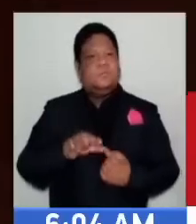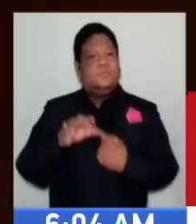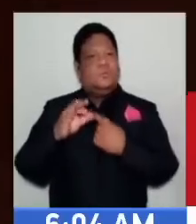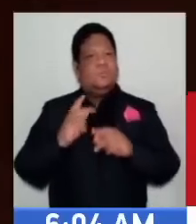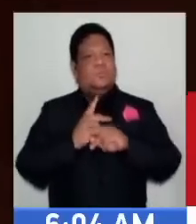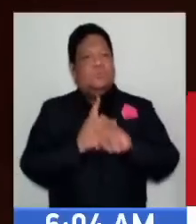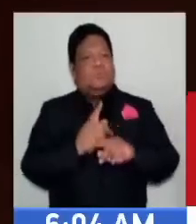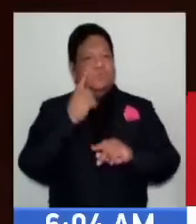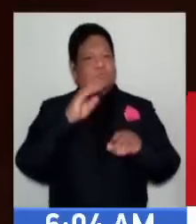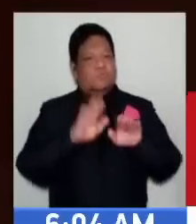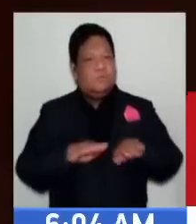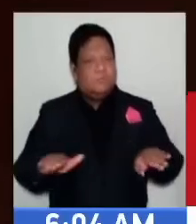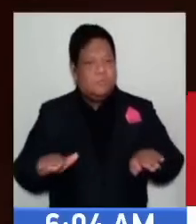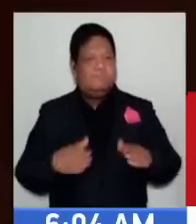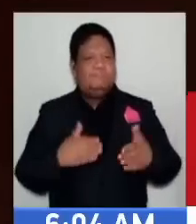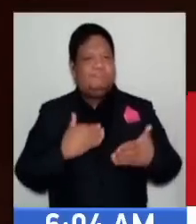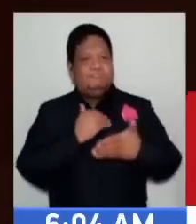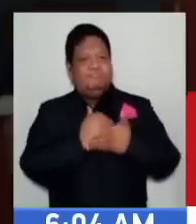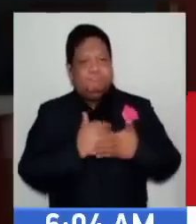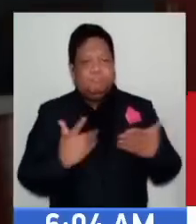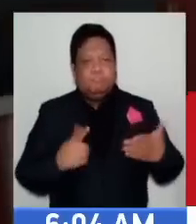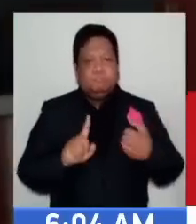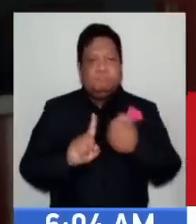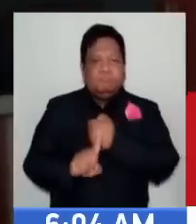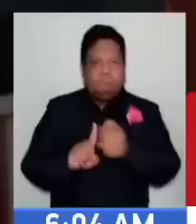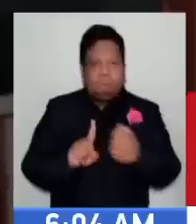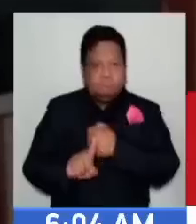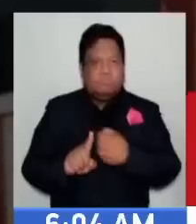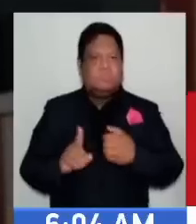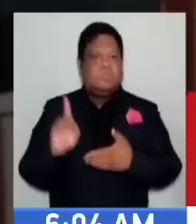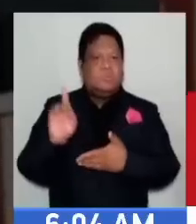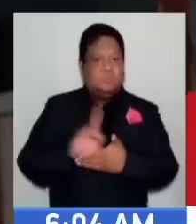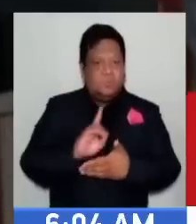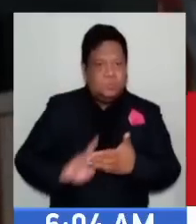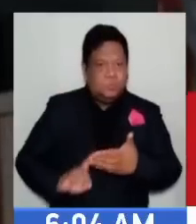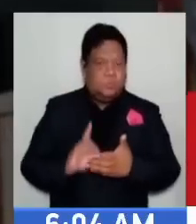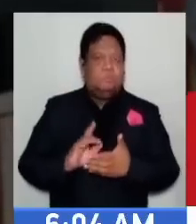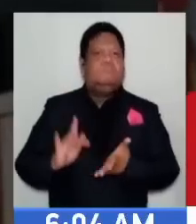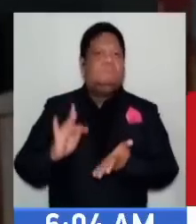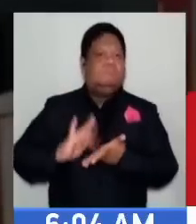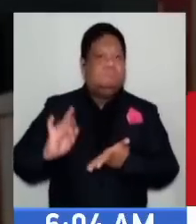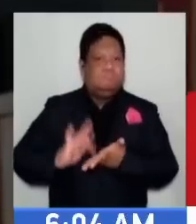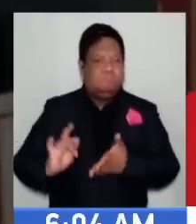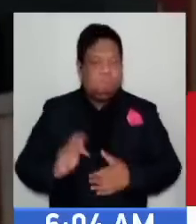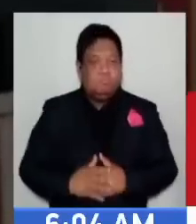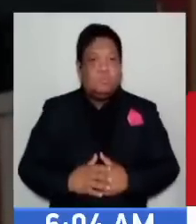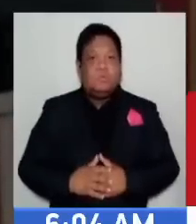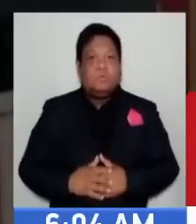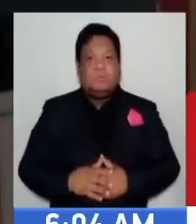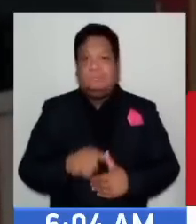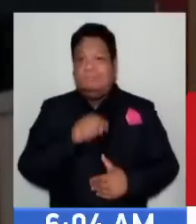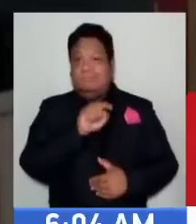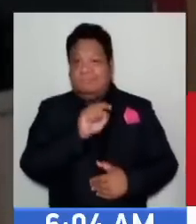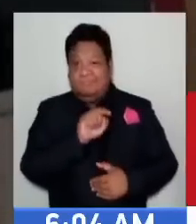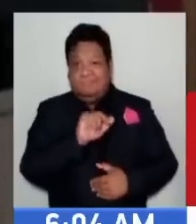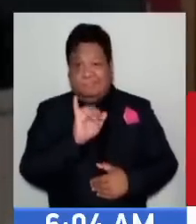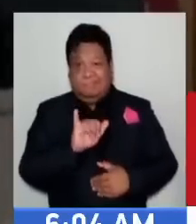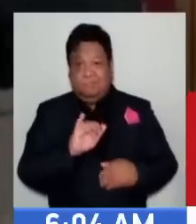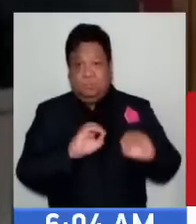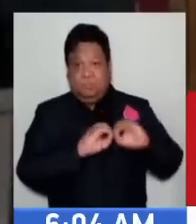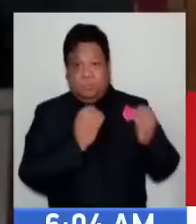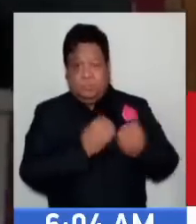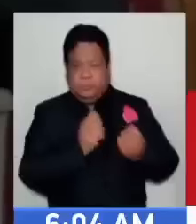Abuse, Exploitation and Discrimination. Hindi rin daw sumusunod sa minimum standards for residential facilities for children